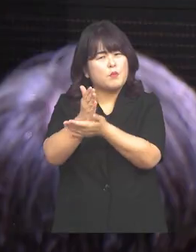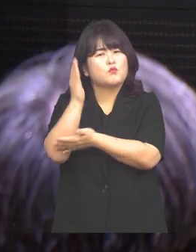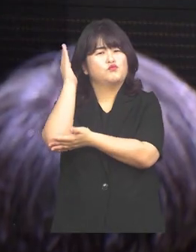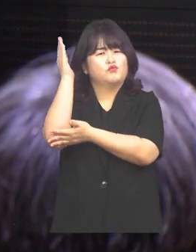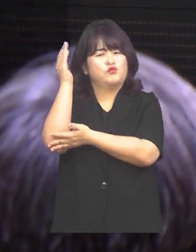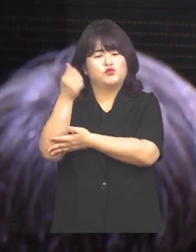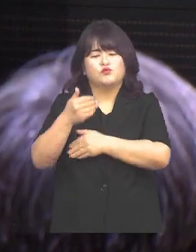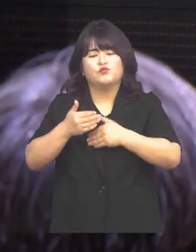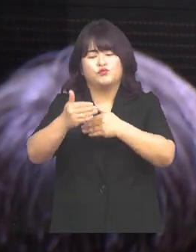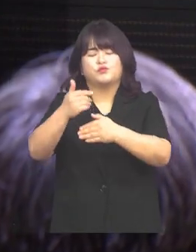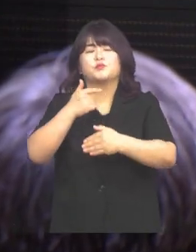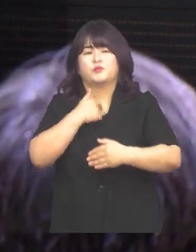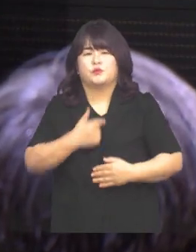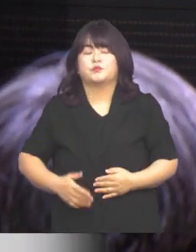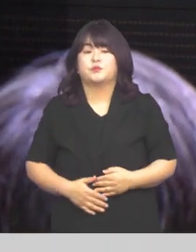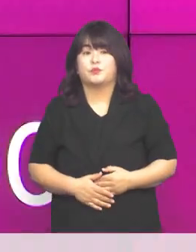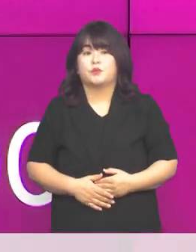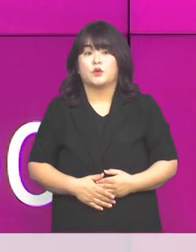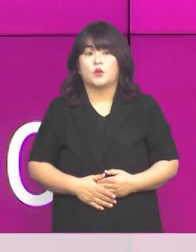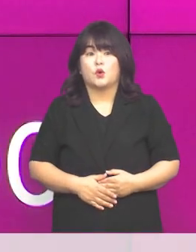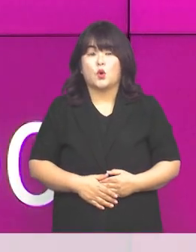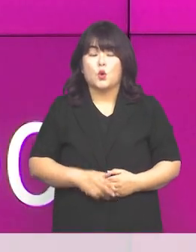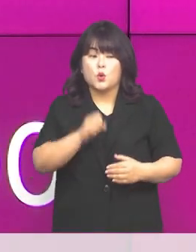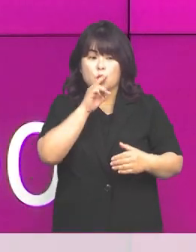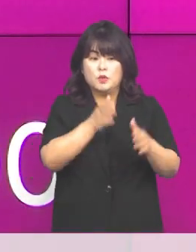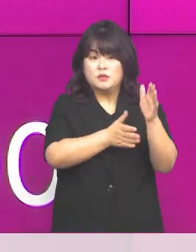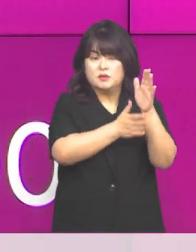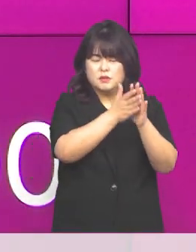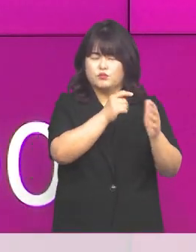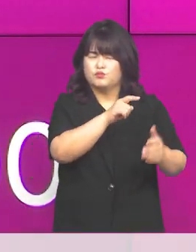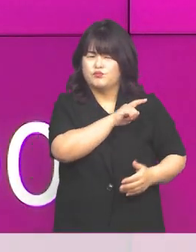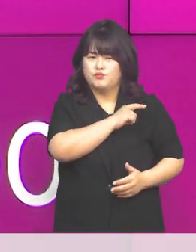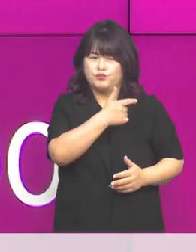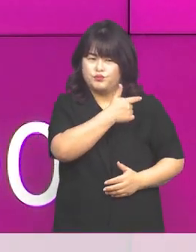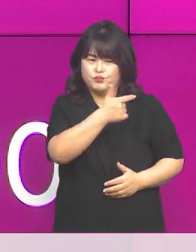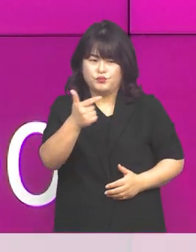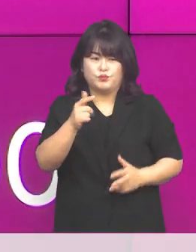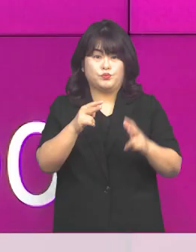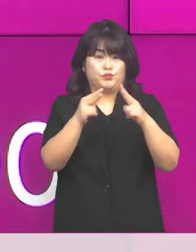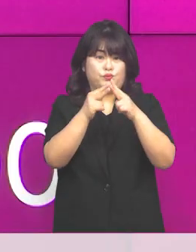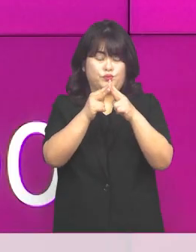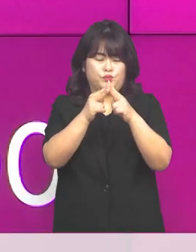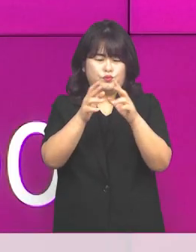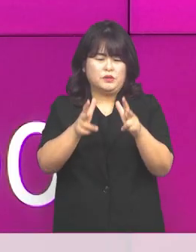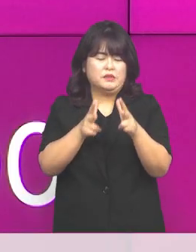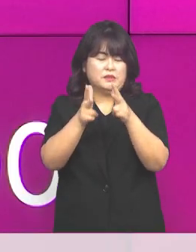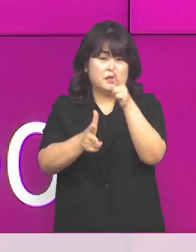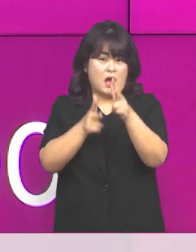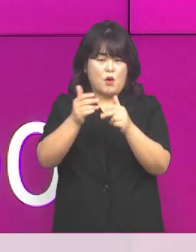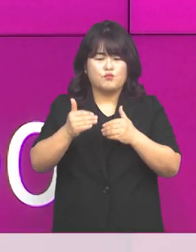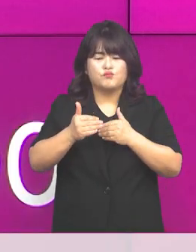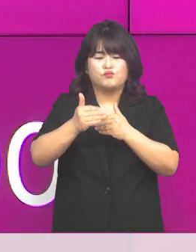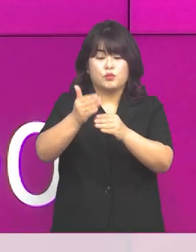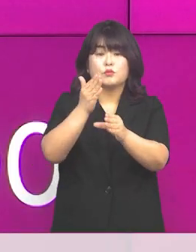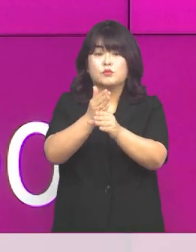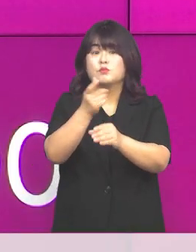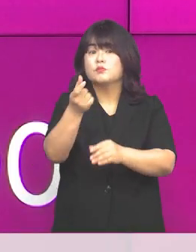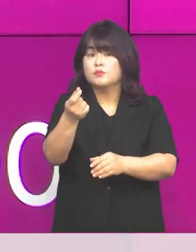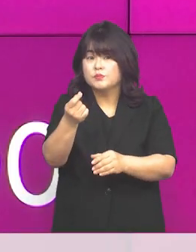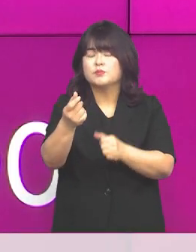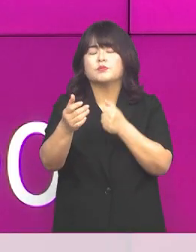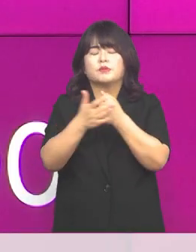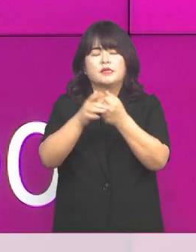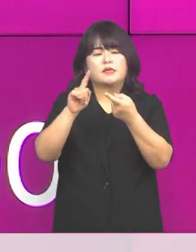기조 발표가 이뤄졌습니다. 용인의 초대형 반도체 프로젝트가 진행됨으로 인해서 용인은